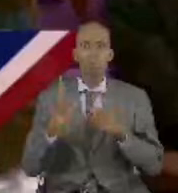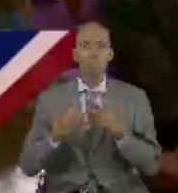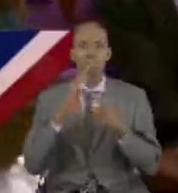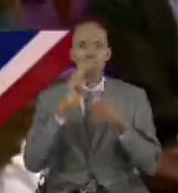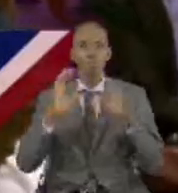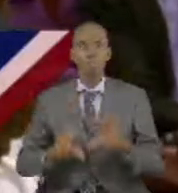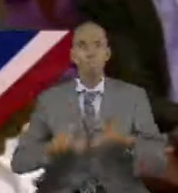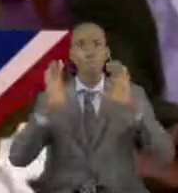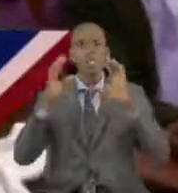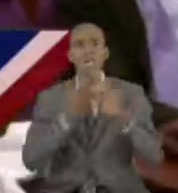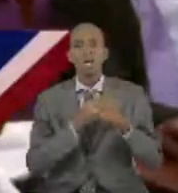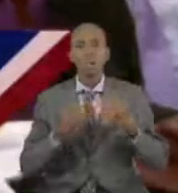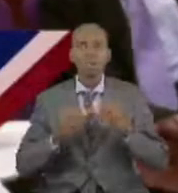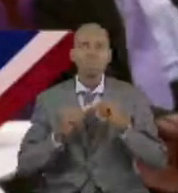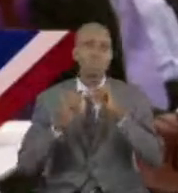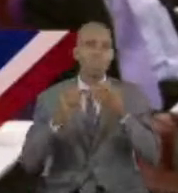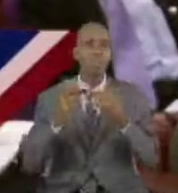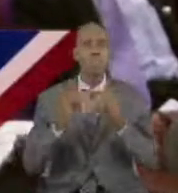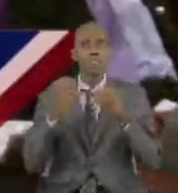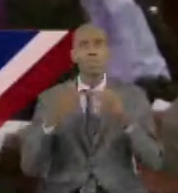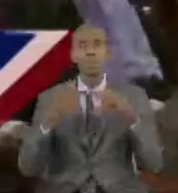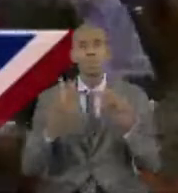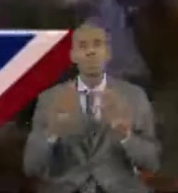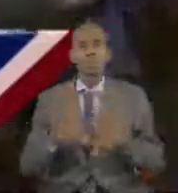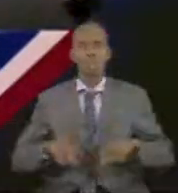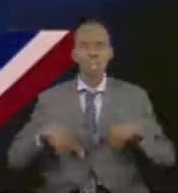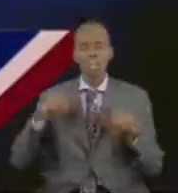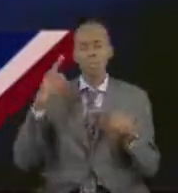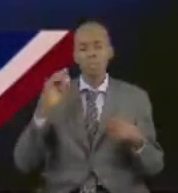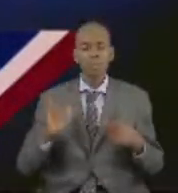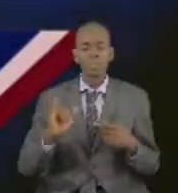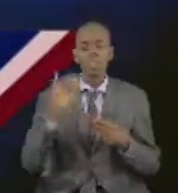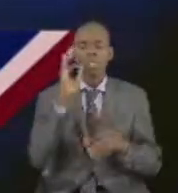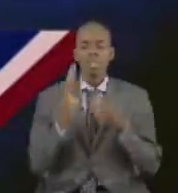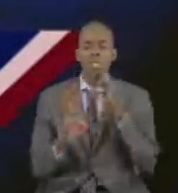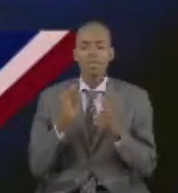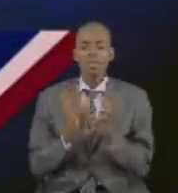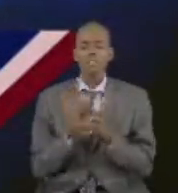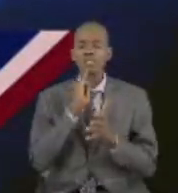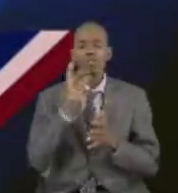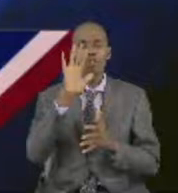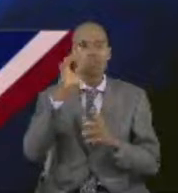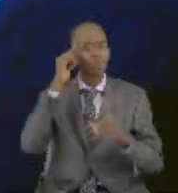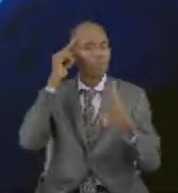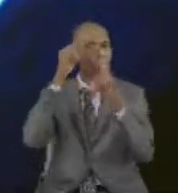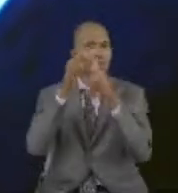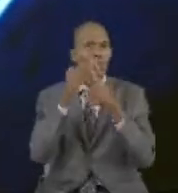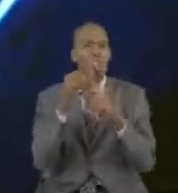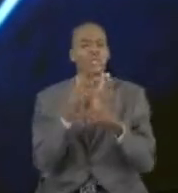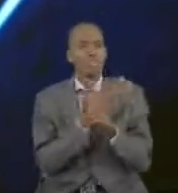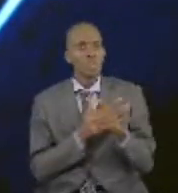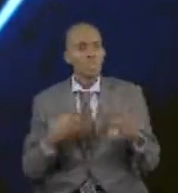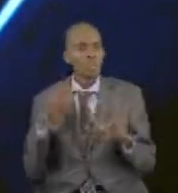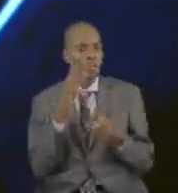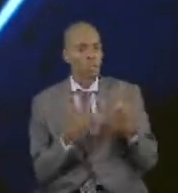et qu'ils puissent marcher dans la voie de la vie éternelle, si c'est là votre objectif pour aider les gens, pour les préparer pour